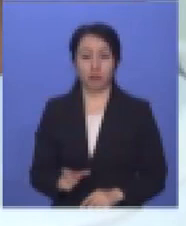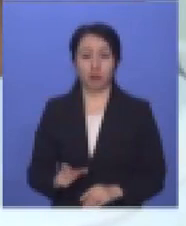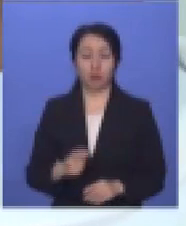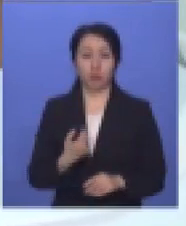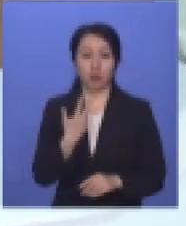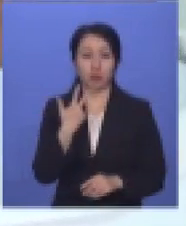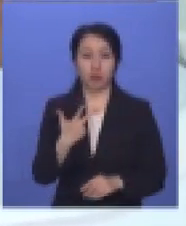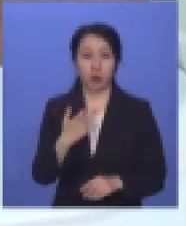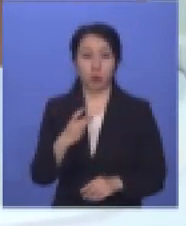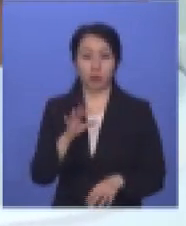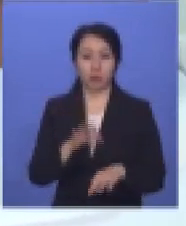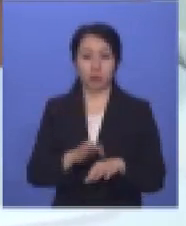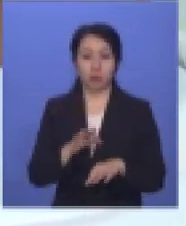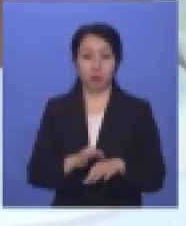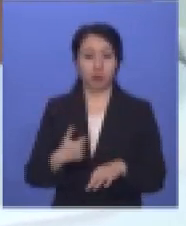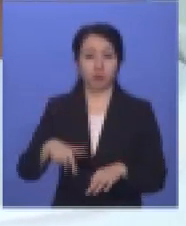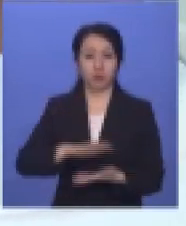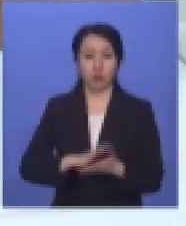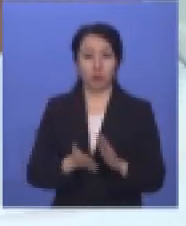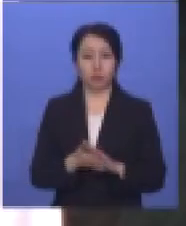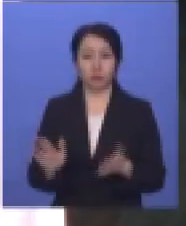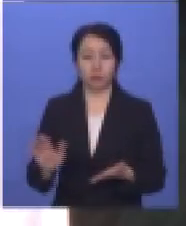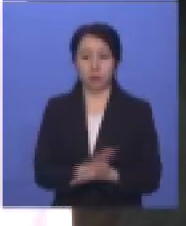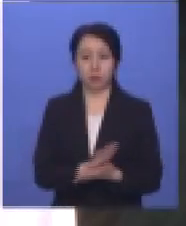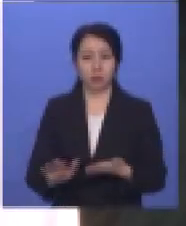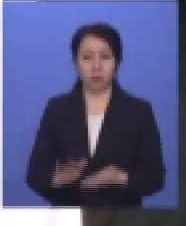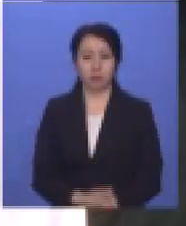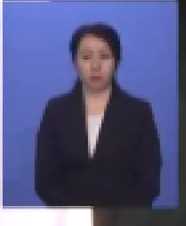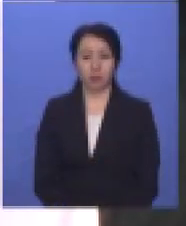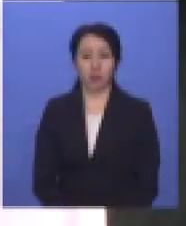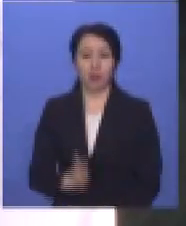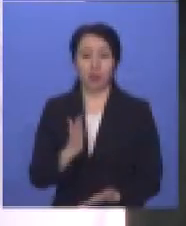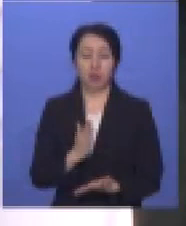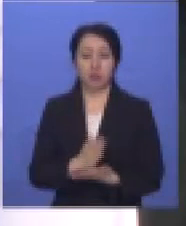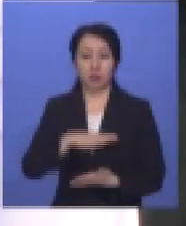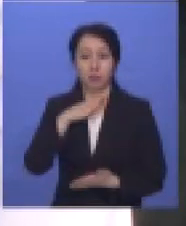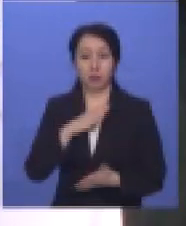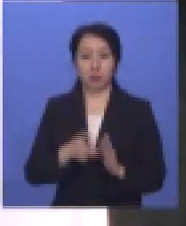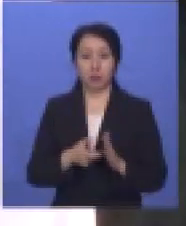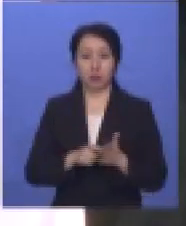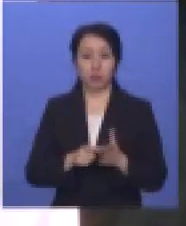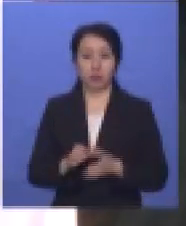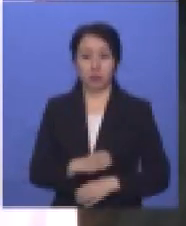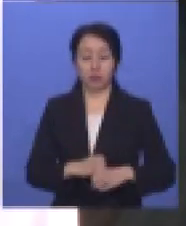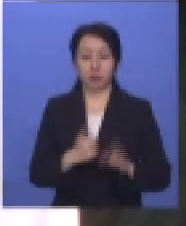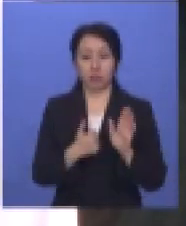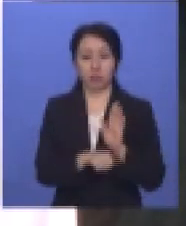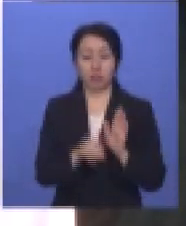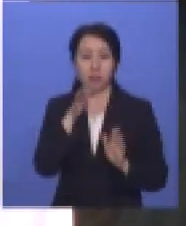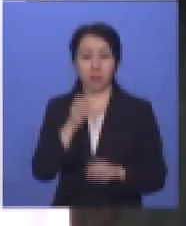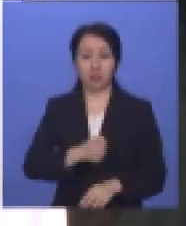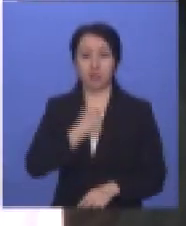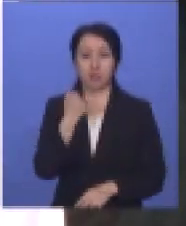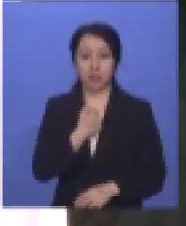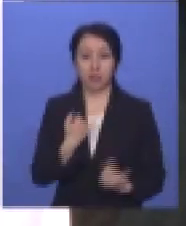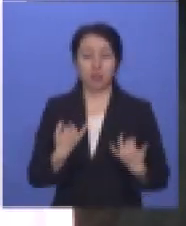выявили 2 онкозаболевания. Все услуги бесплатные. Особенный уклон мы делаем на диспансерную группу населения 60 лет и старше,